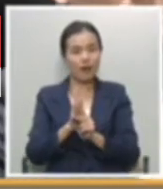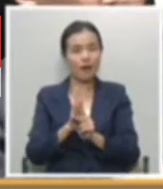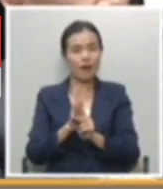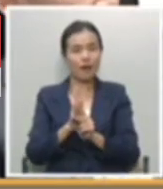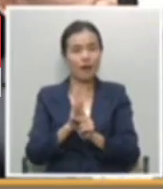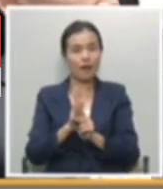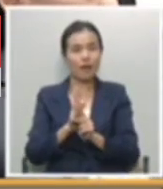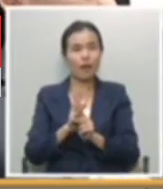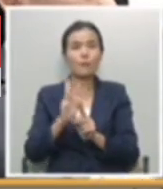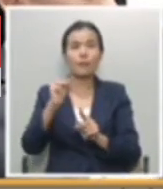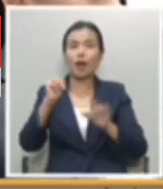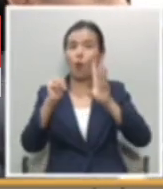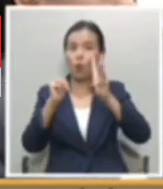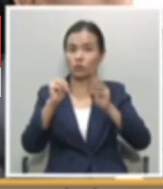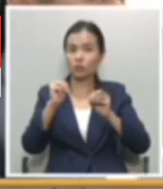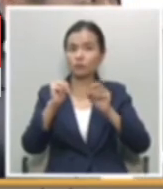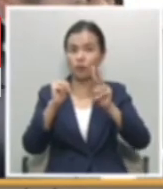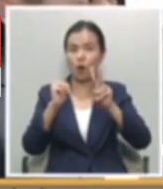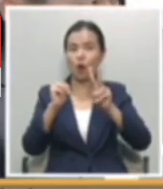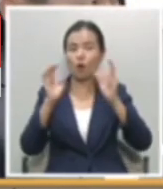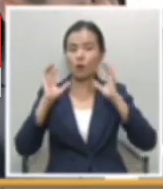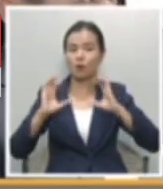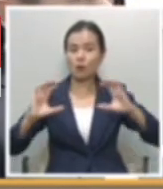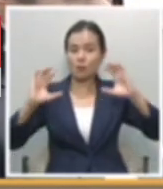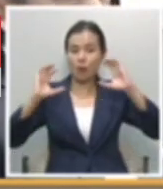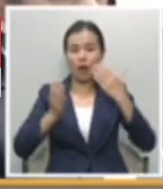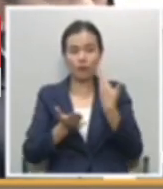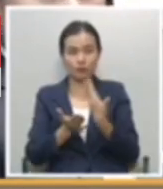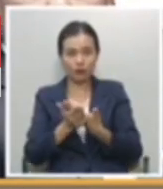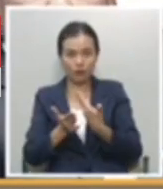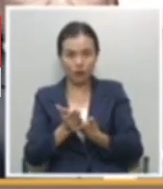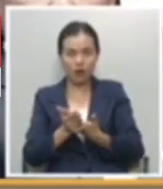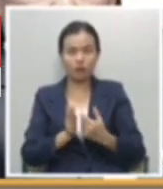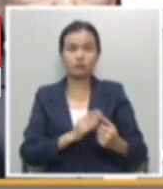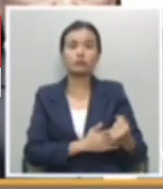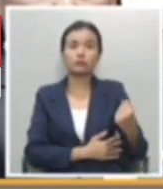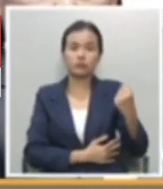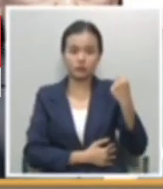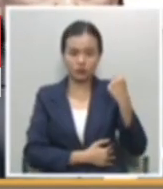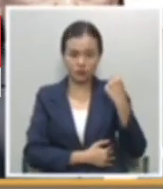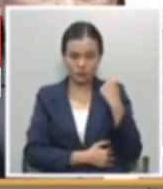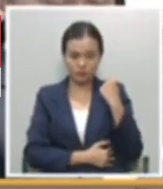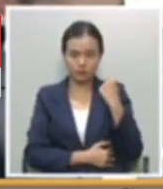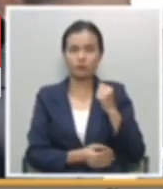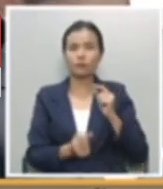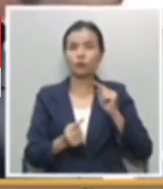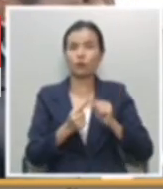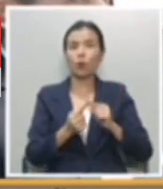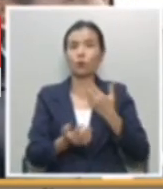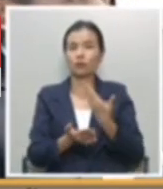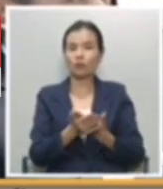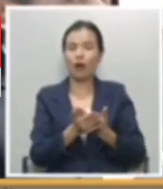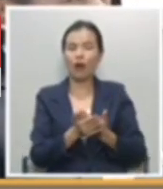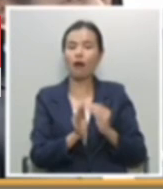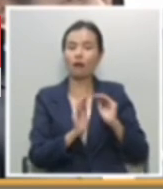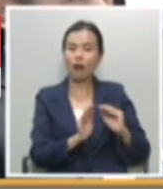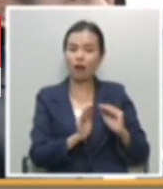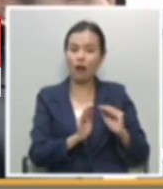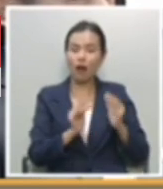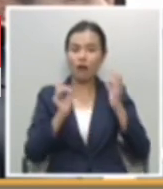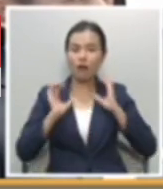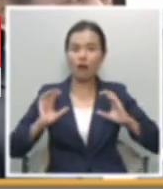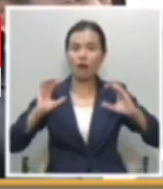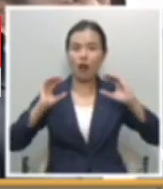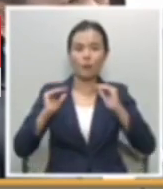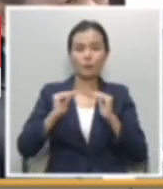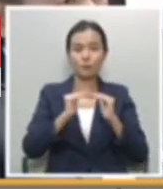าตรา62รัฐต้องรักษาวินัยการเงินการคลังอย่างเคร่งครัดเพื่อให้ฐานะการเงินการคลังของรัฐมีเสถียรภ